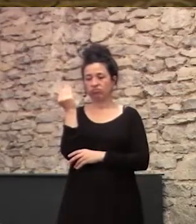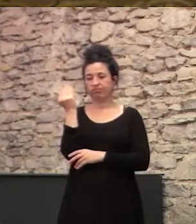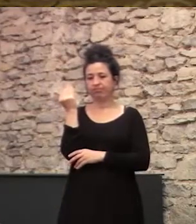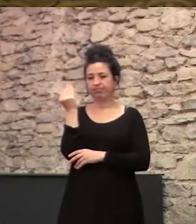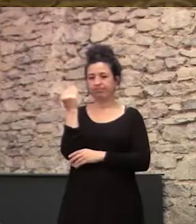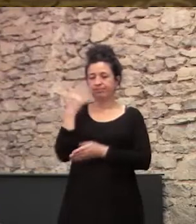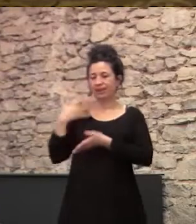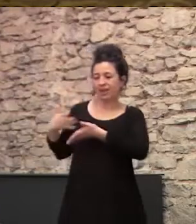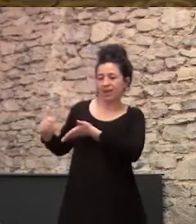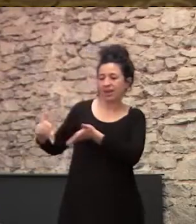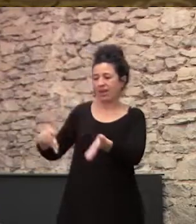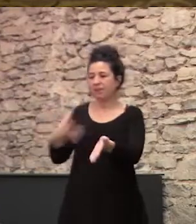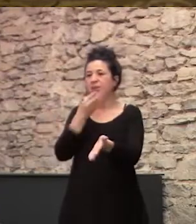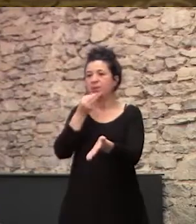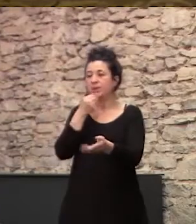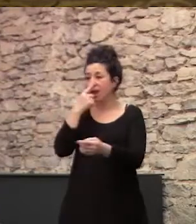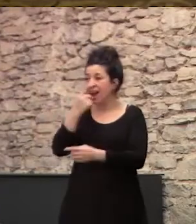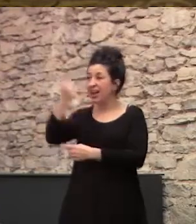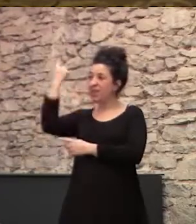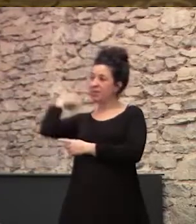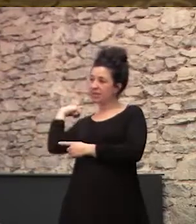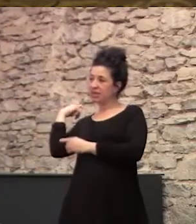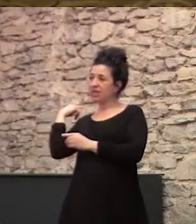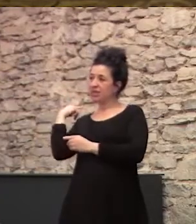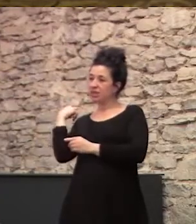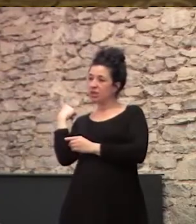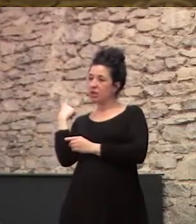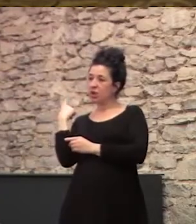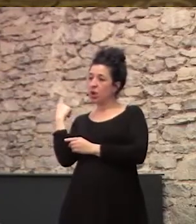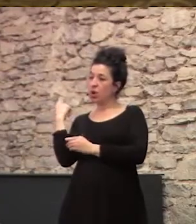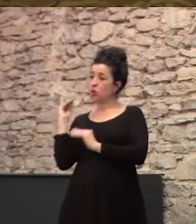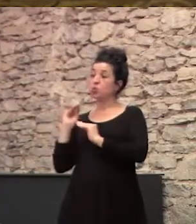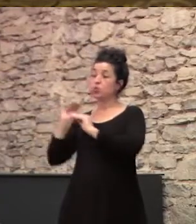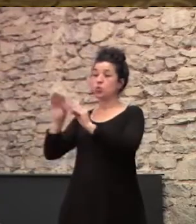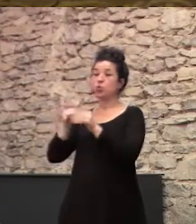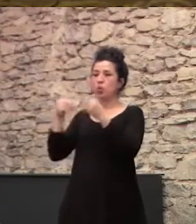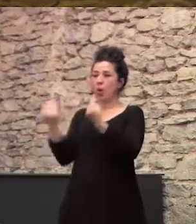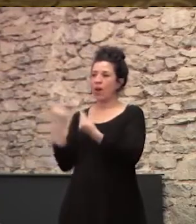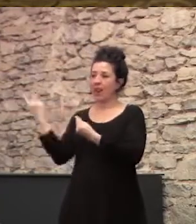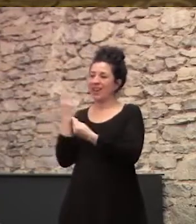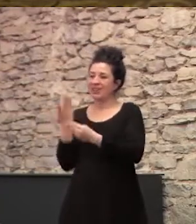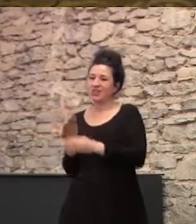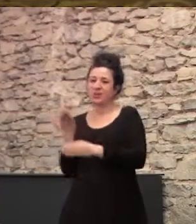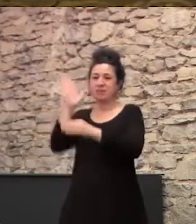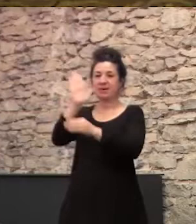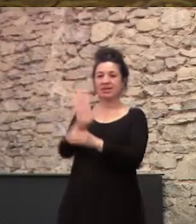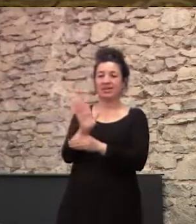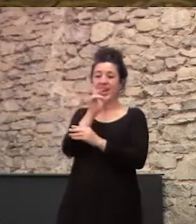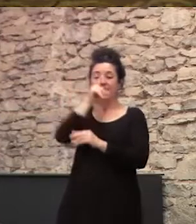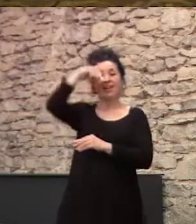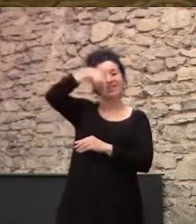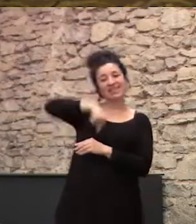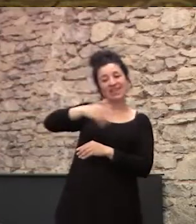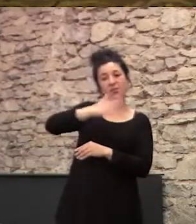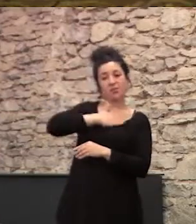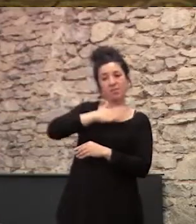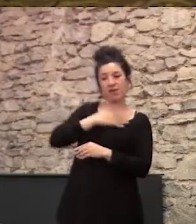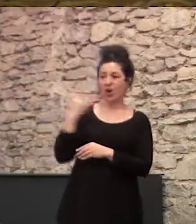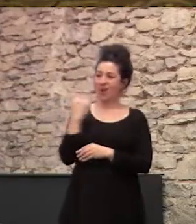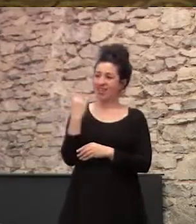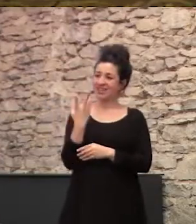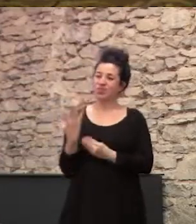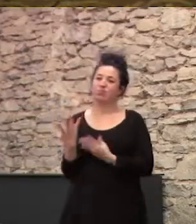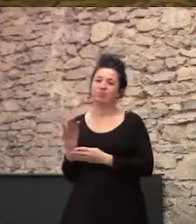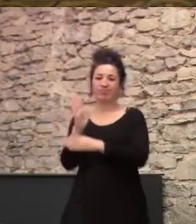bide polita izan dela, pasaren urtean bere eleberria guk biok elkarrekin aurkeztea, eta aurten nirea biok